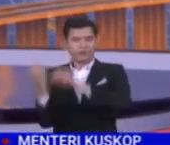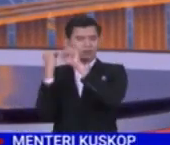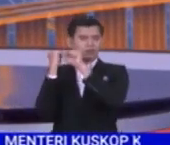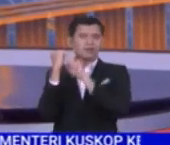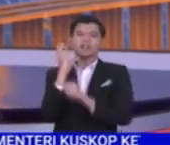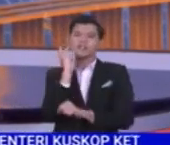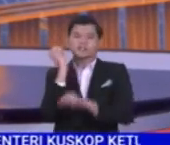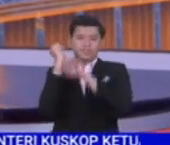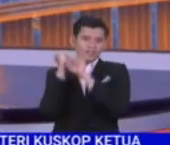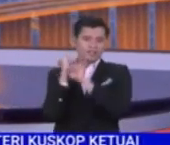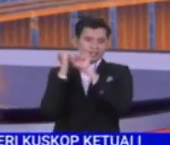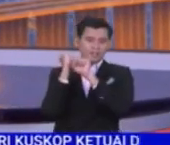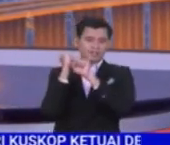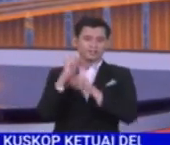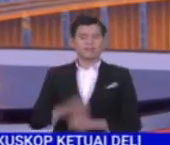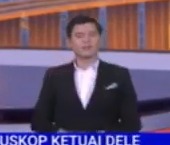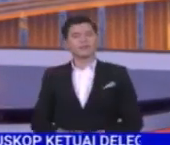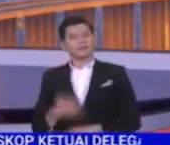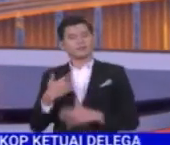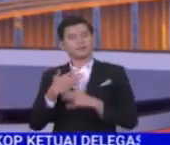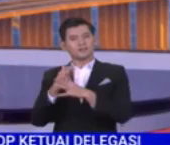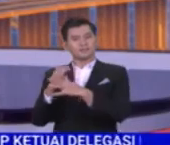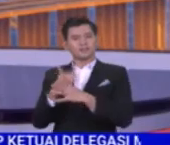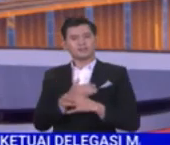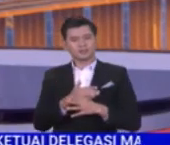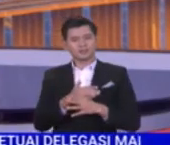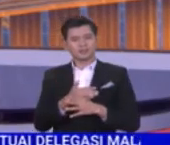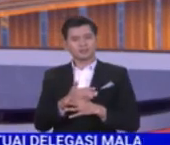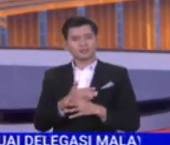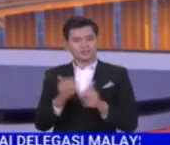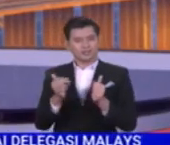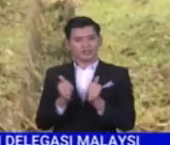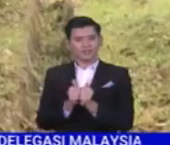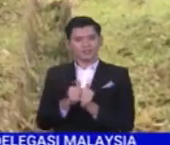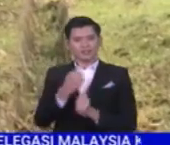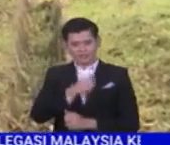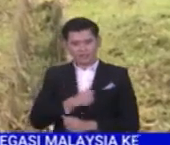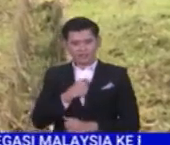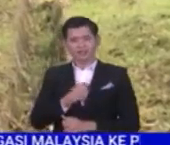Omar berkongsi keistimewaan nasi dagang daun simpul.